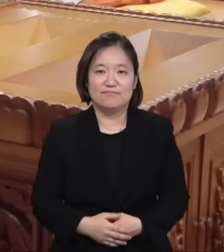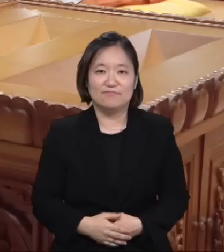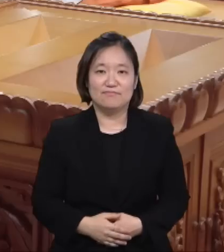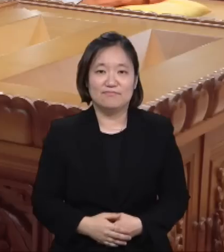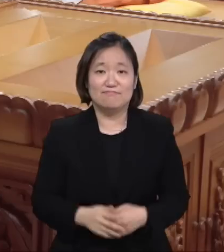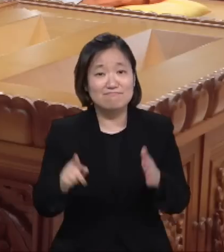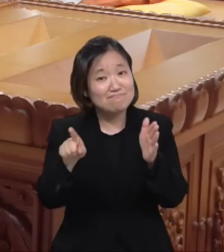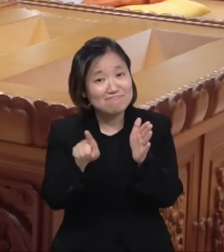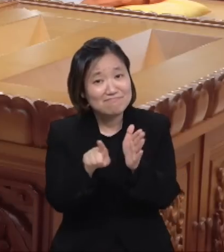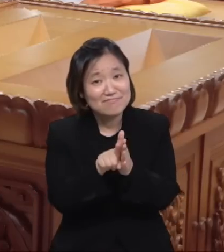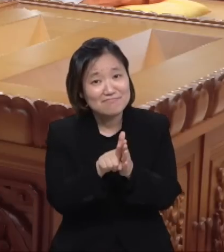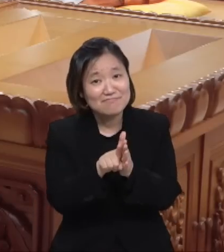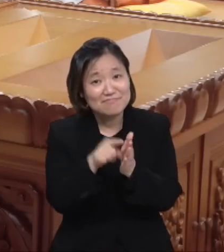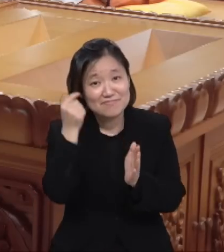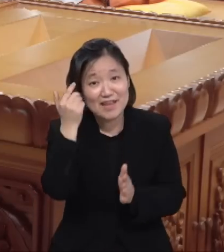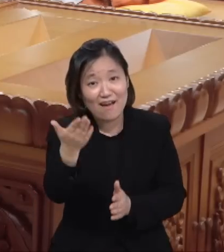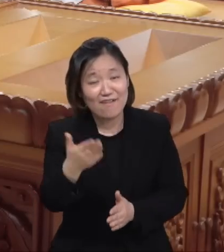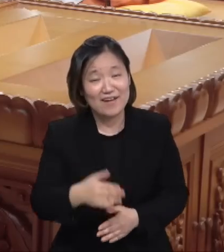믿습니까 여러분